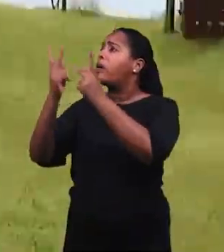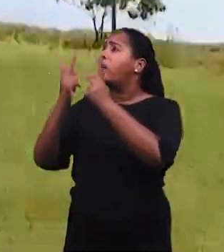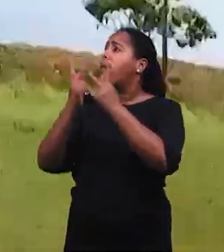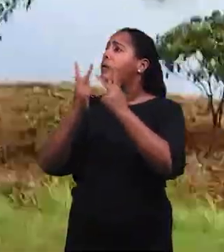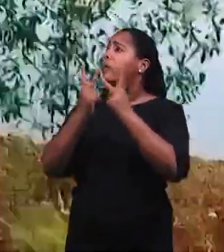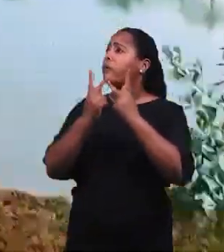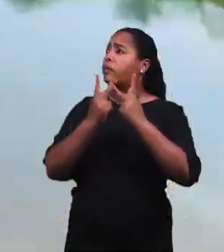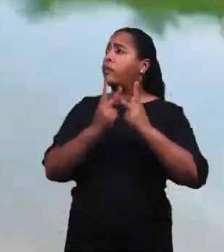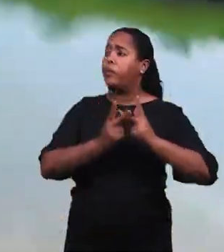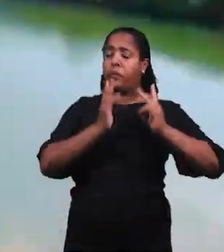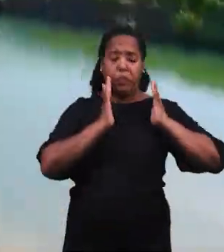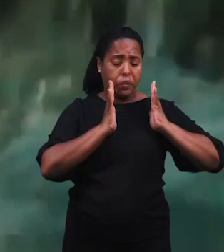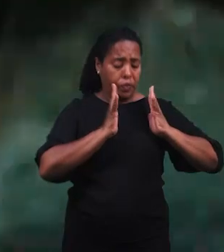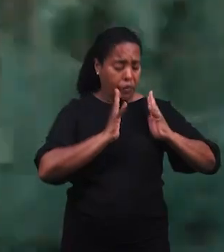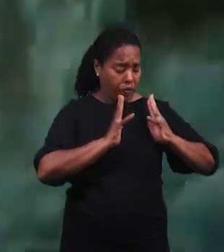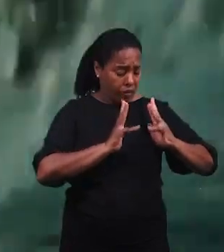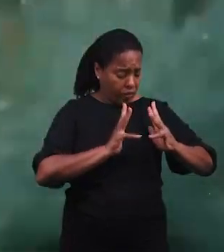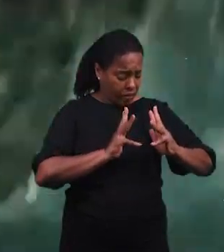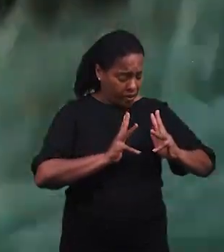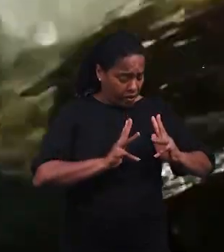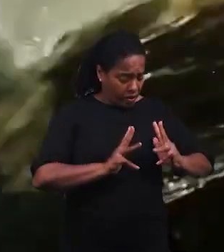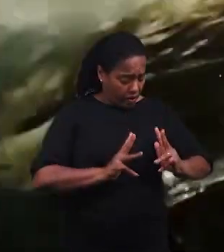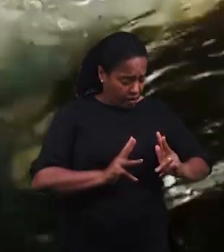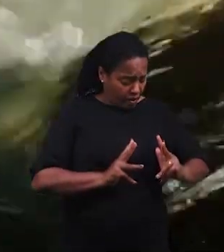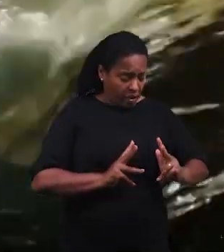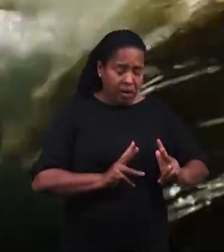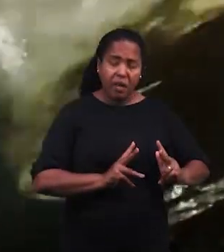О, приди, очисти меня.